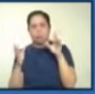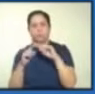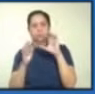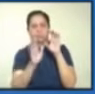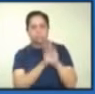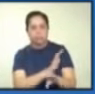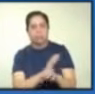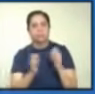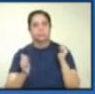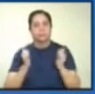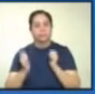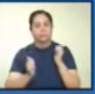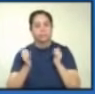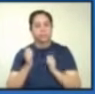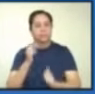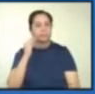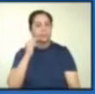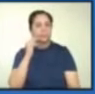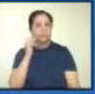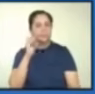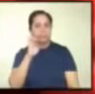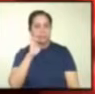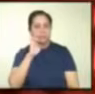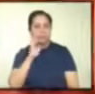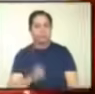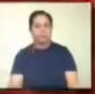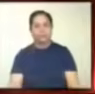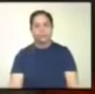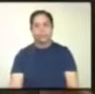krimen. Umaksyon si Mariana Enriquez.